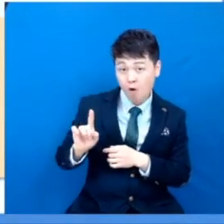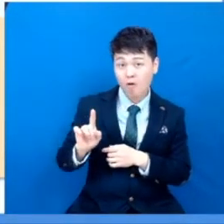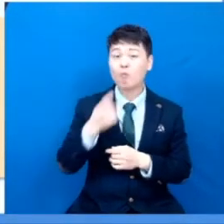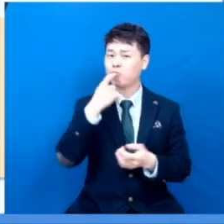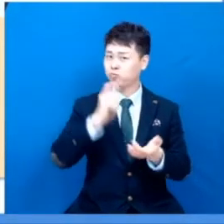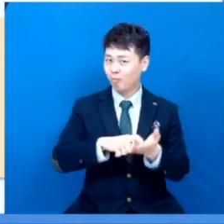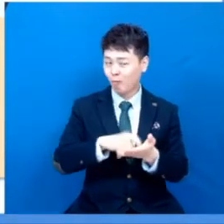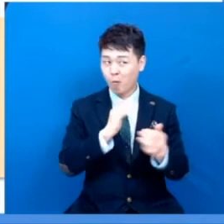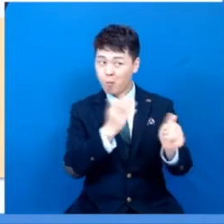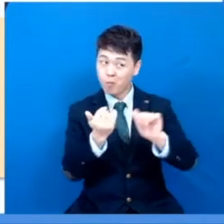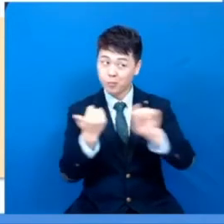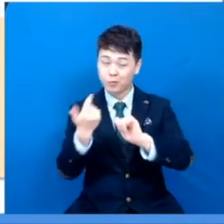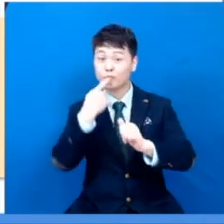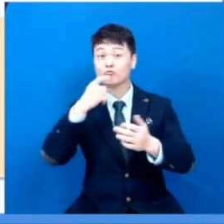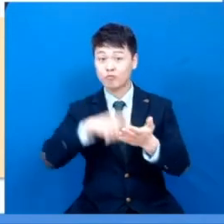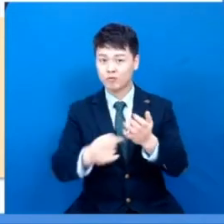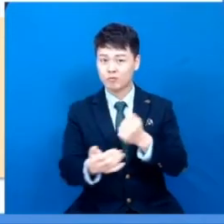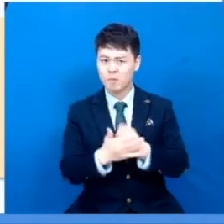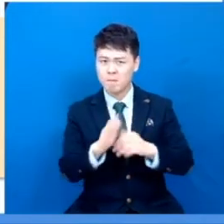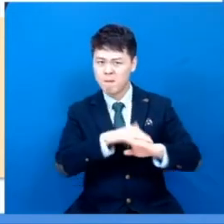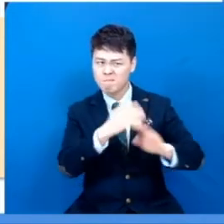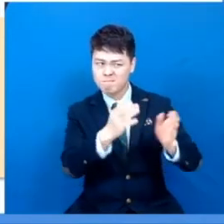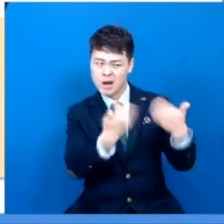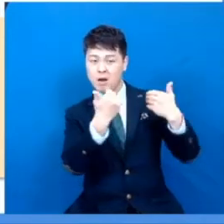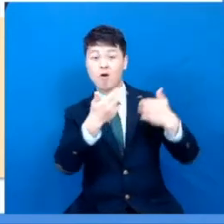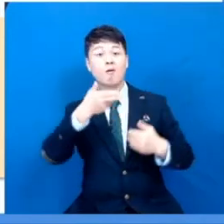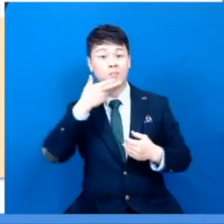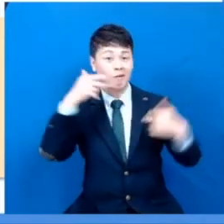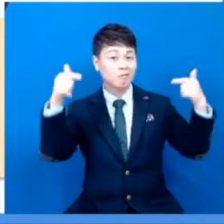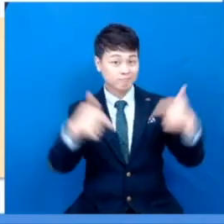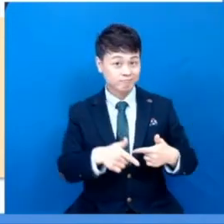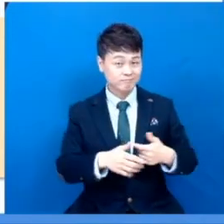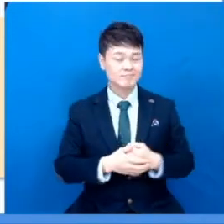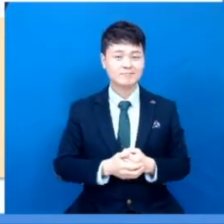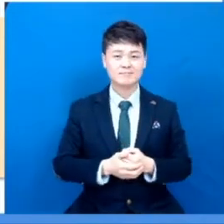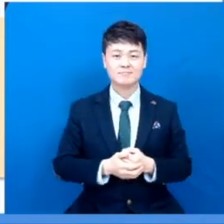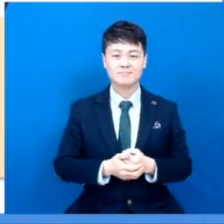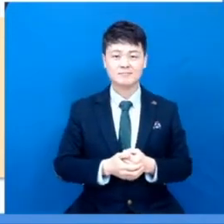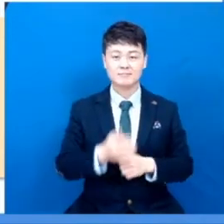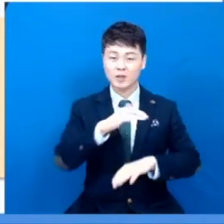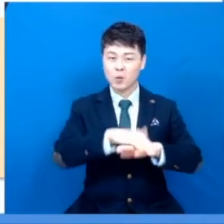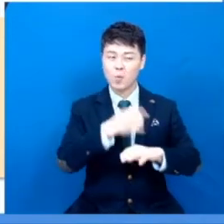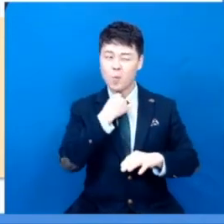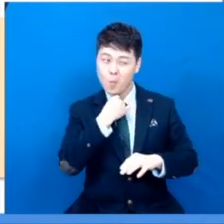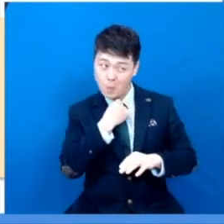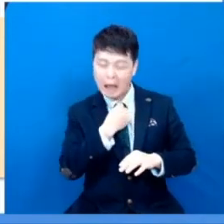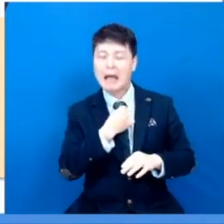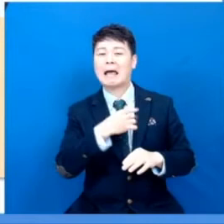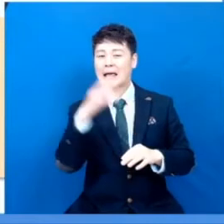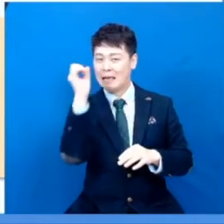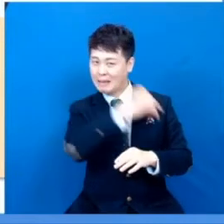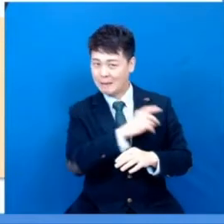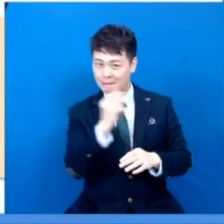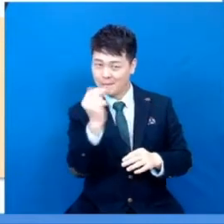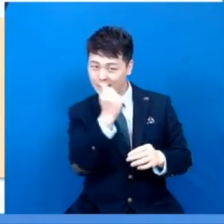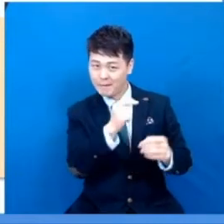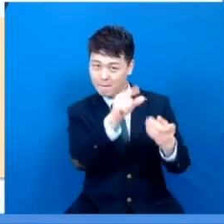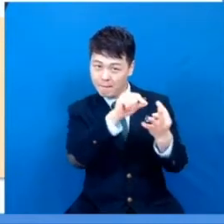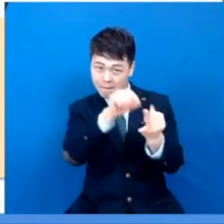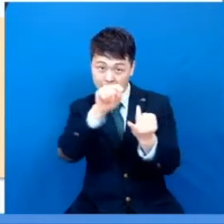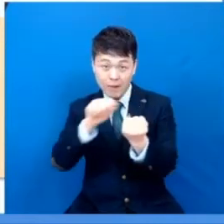행동에 대한 전조증상이 감소하였으며 선호하는 활동을 계획한 후 약속을 정하고